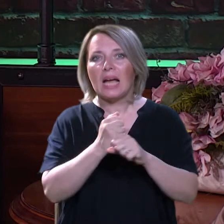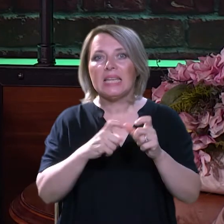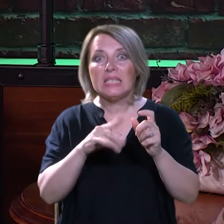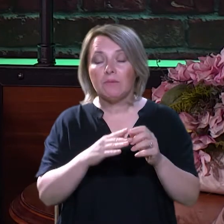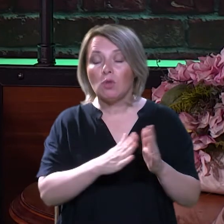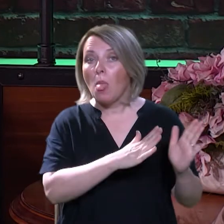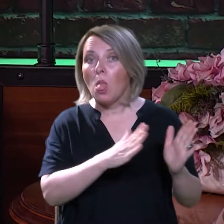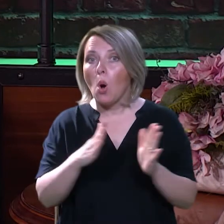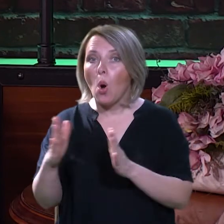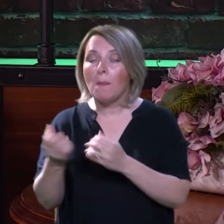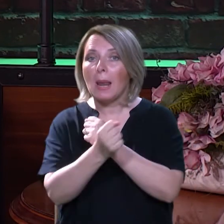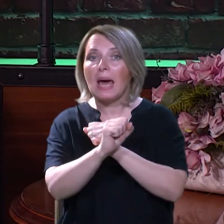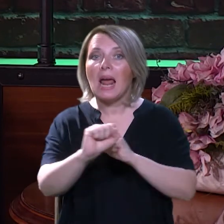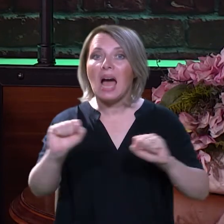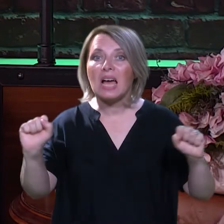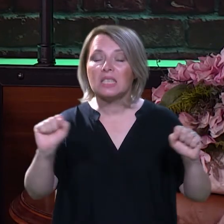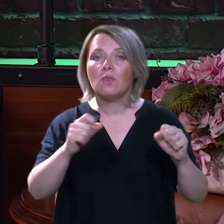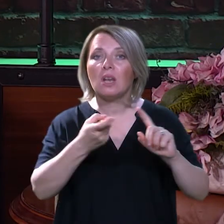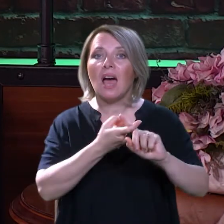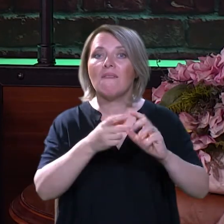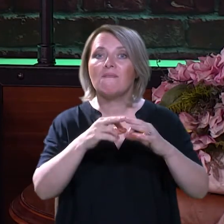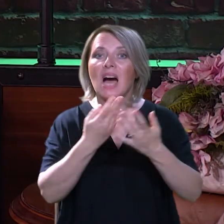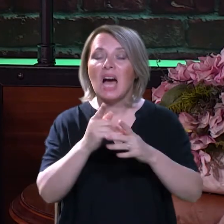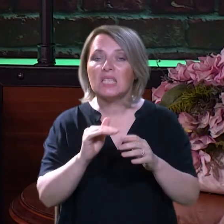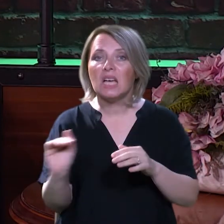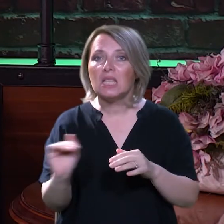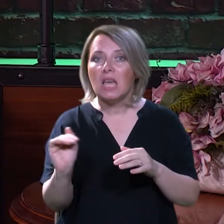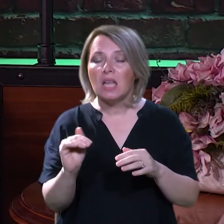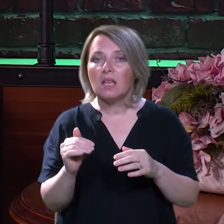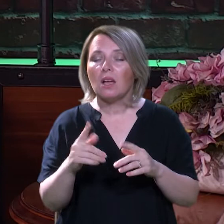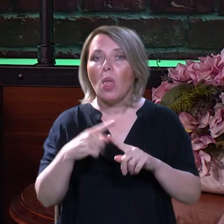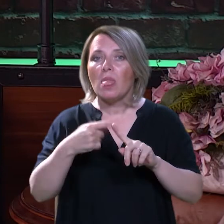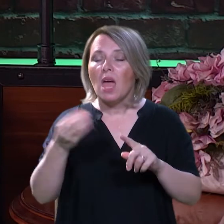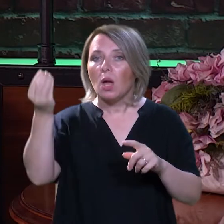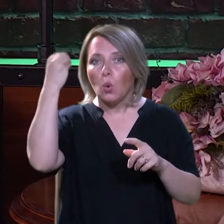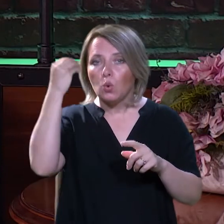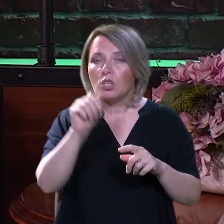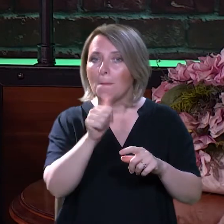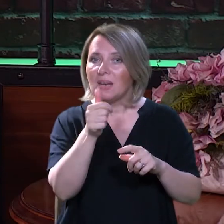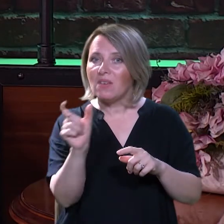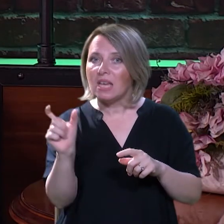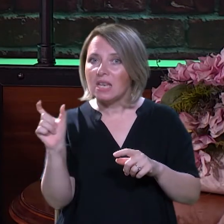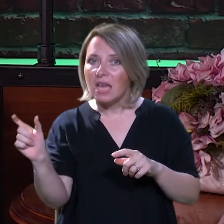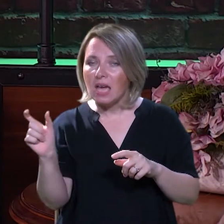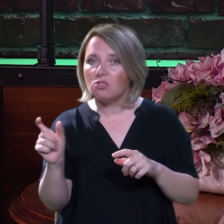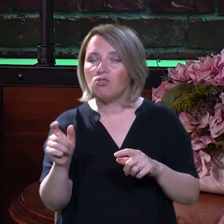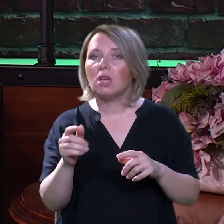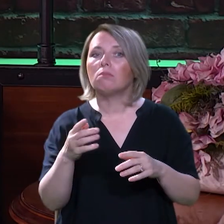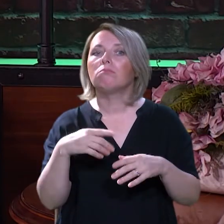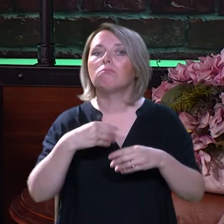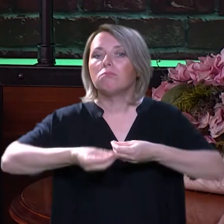nekakva normalna razvojna faza djeteta. Dakle, dijete koje je još uvijek neverbalno, koje tek uči nove prve riječi,